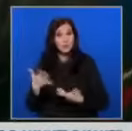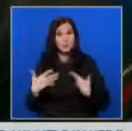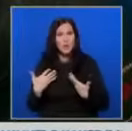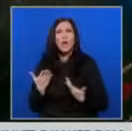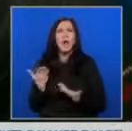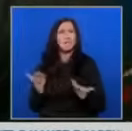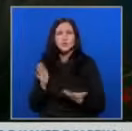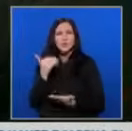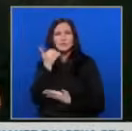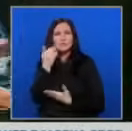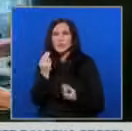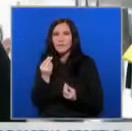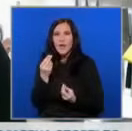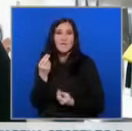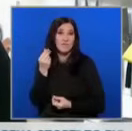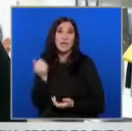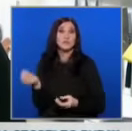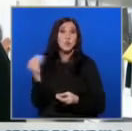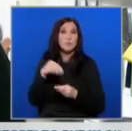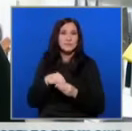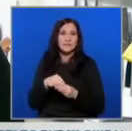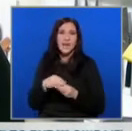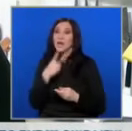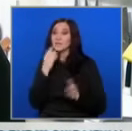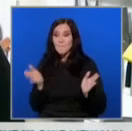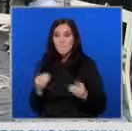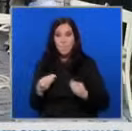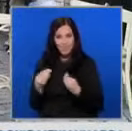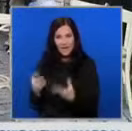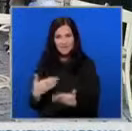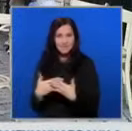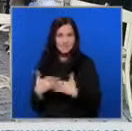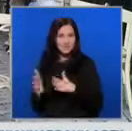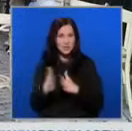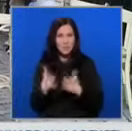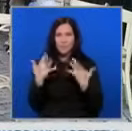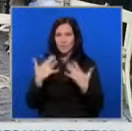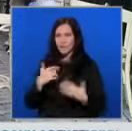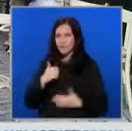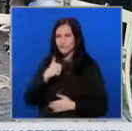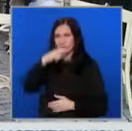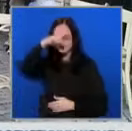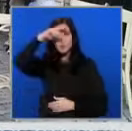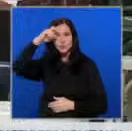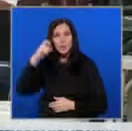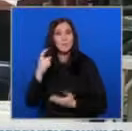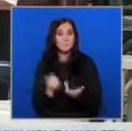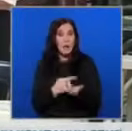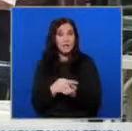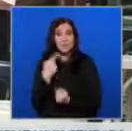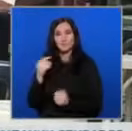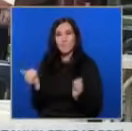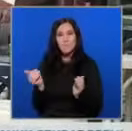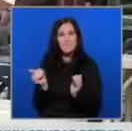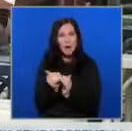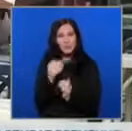какво ще използвате парите? От финансовата компенсация? За подаръци на близките хора. По данни на инспекцията по труда, най-често малките